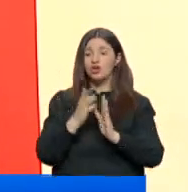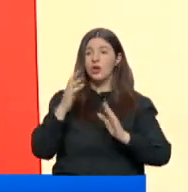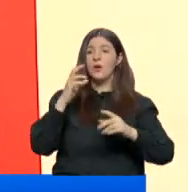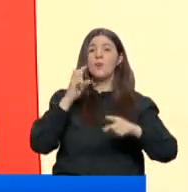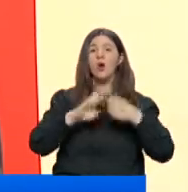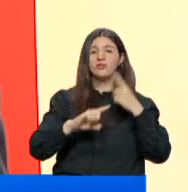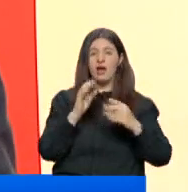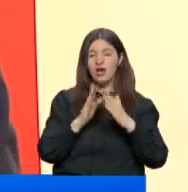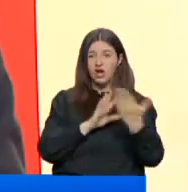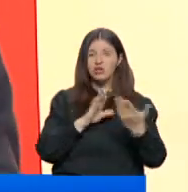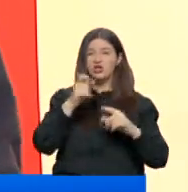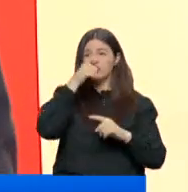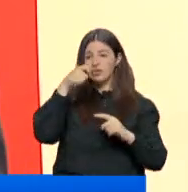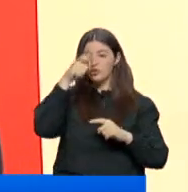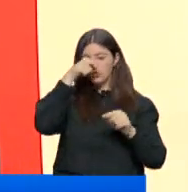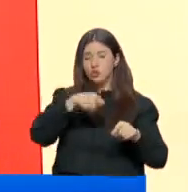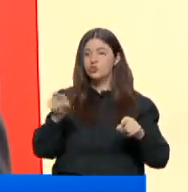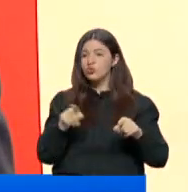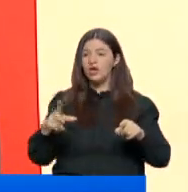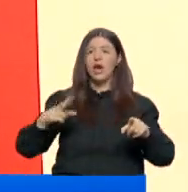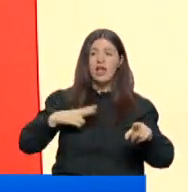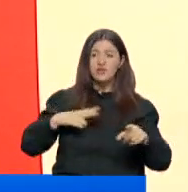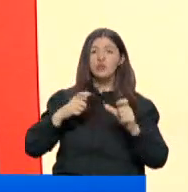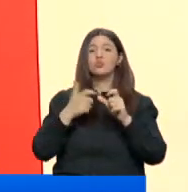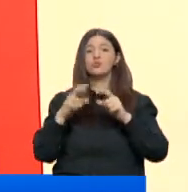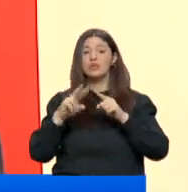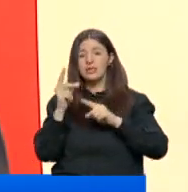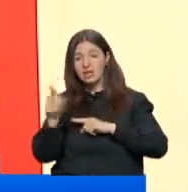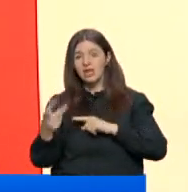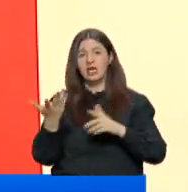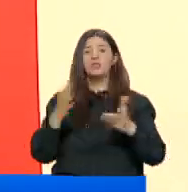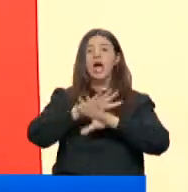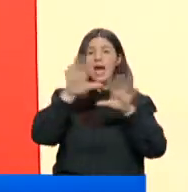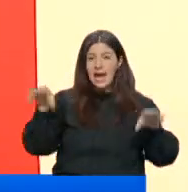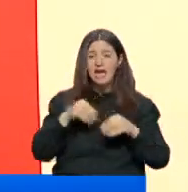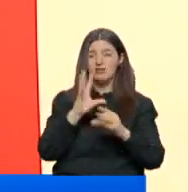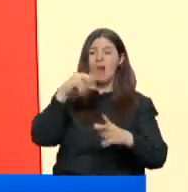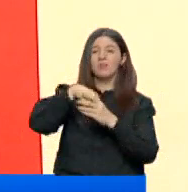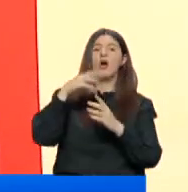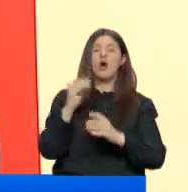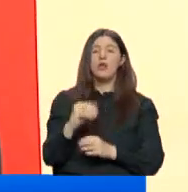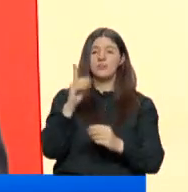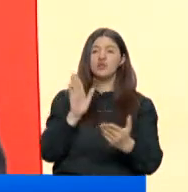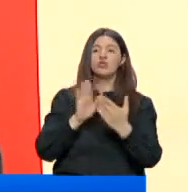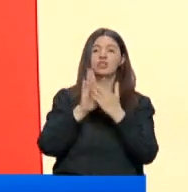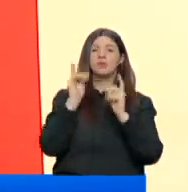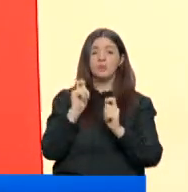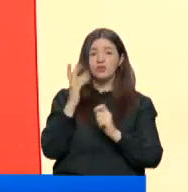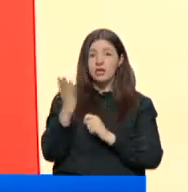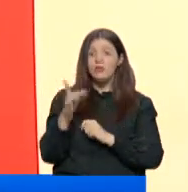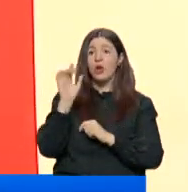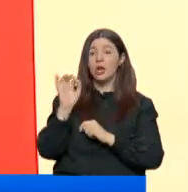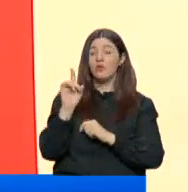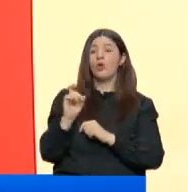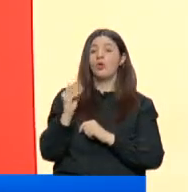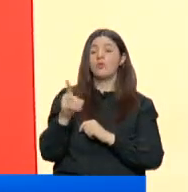politikalarına karşı Türkiye'de Türkleri, Kürtleri, Alevileri, Sünnileri, herkesi kapsayan bir yaklaşım sergileyecekler mi? Önemli. O